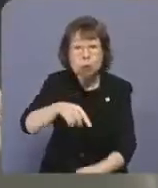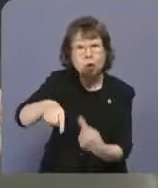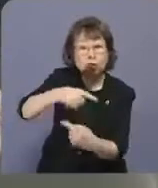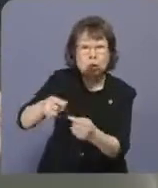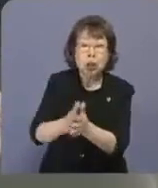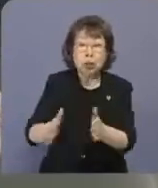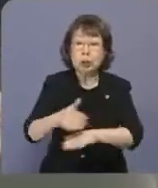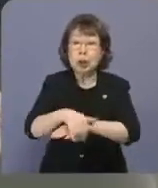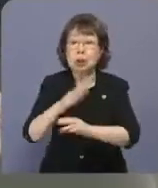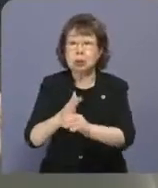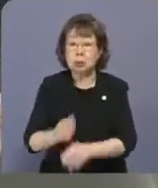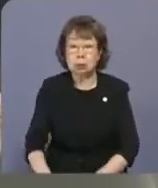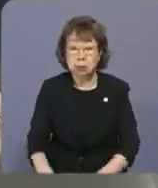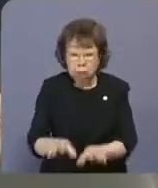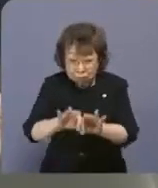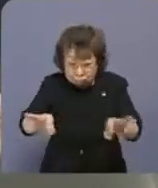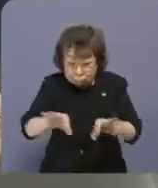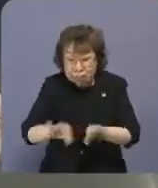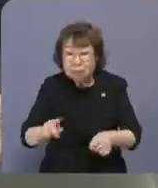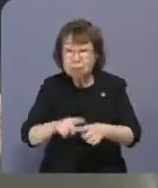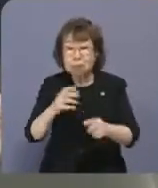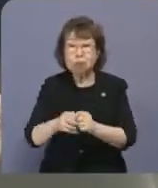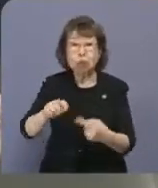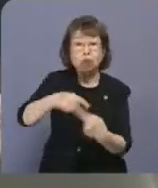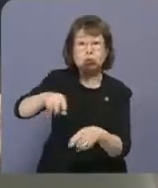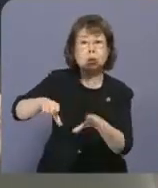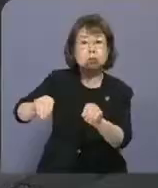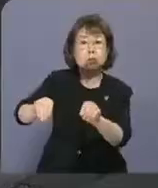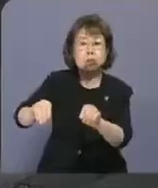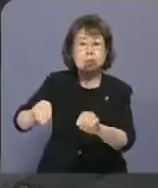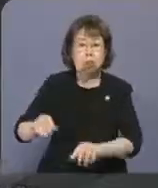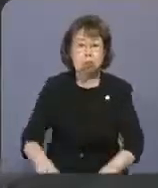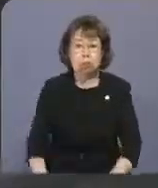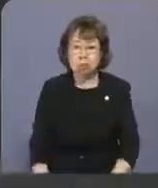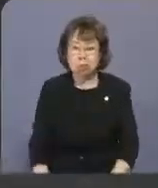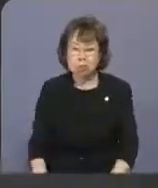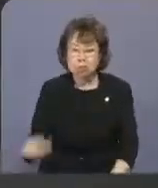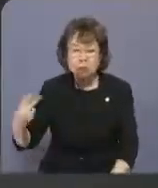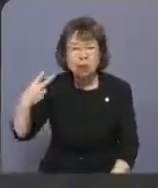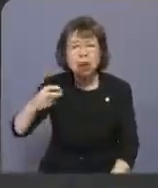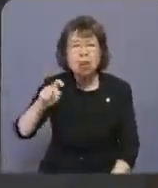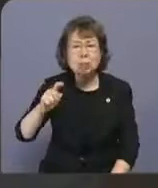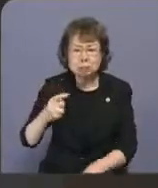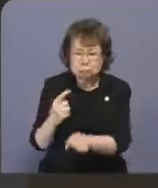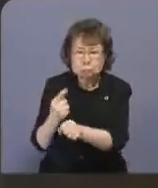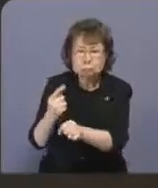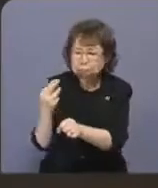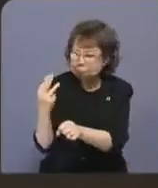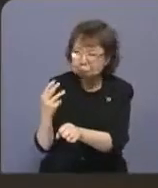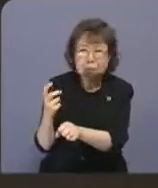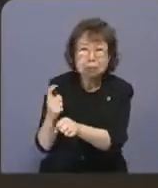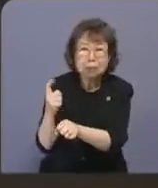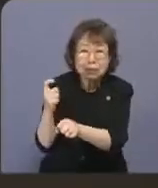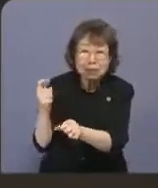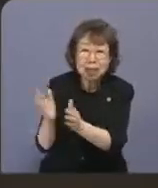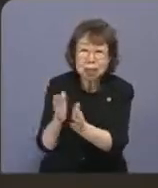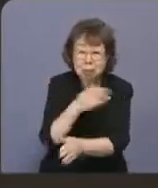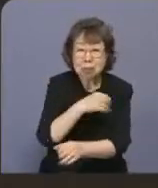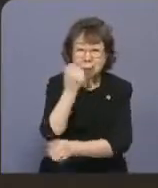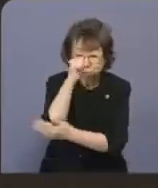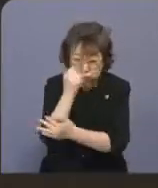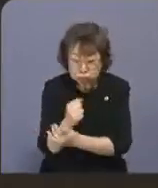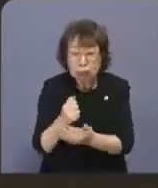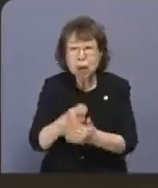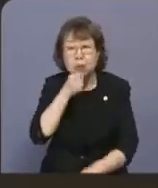들어가는데요. 하지만 관로 누수로 이곳은 운영이 불가능합니다. 지난 2010년 설치된 기존 5만 톤 관로가 노후에